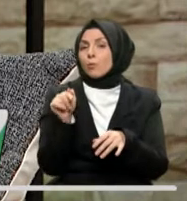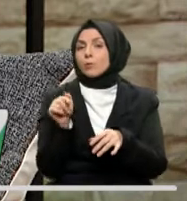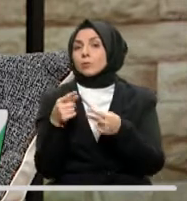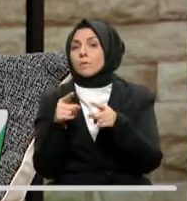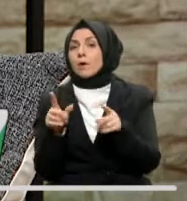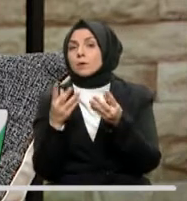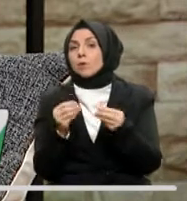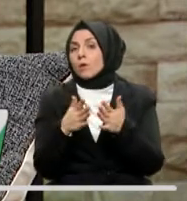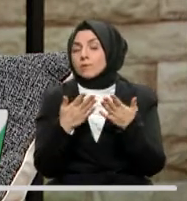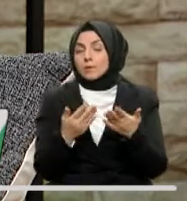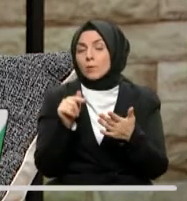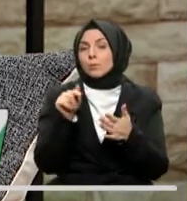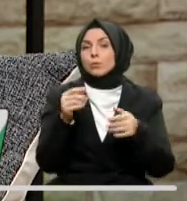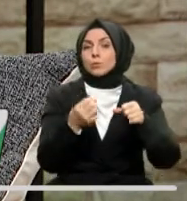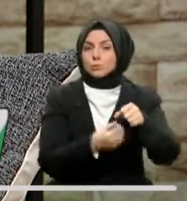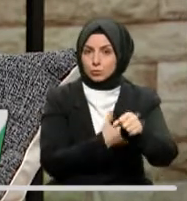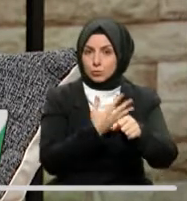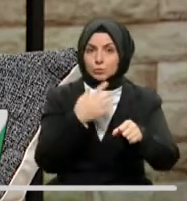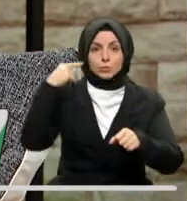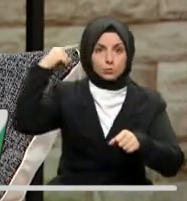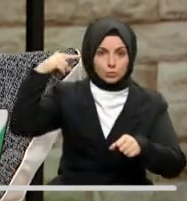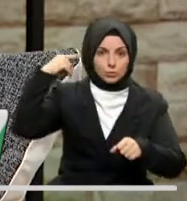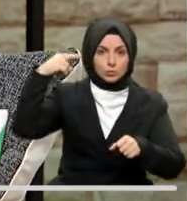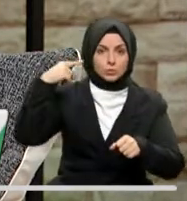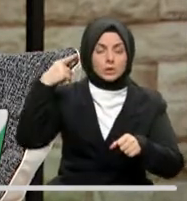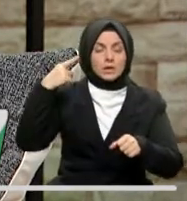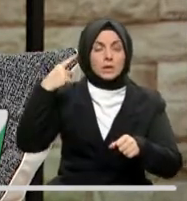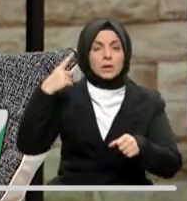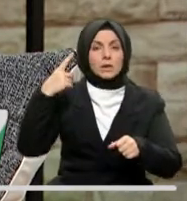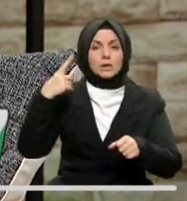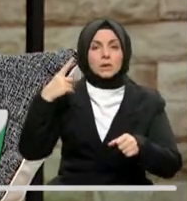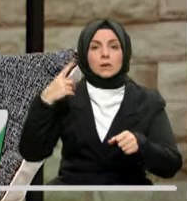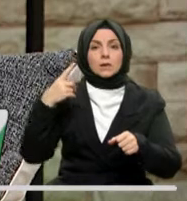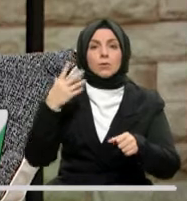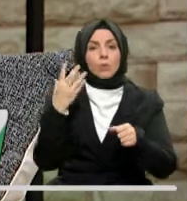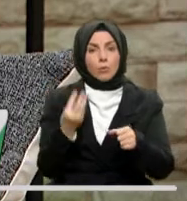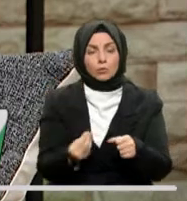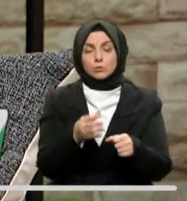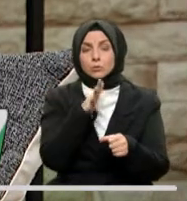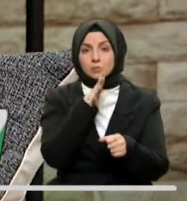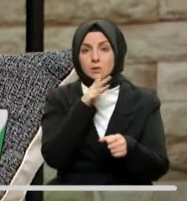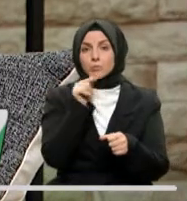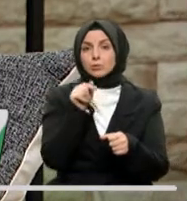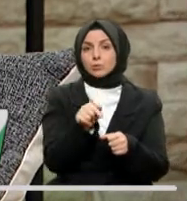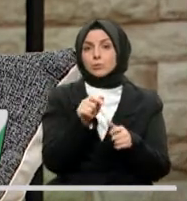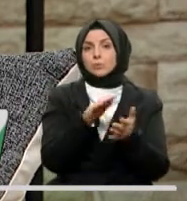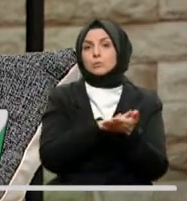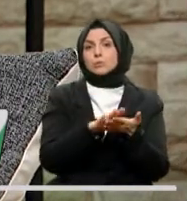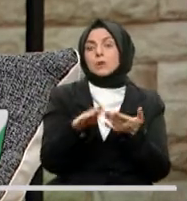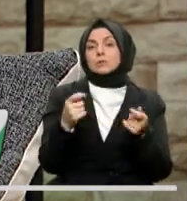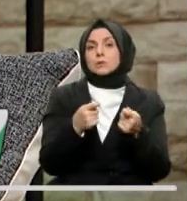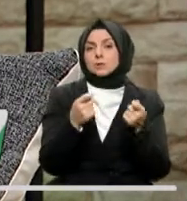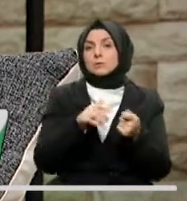Önemli olan bu duygunun duygu olduğunu farkedip düşünceden ayırt edebilmek çocukluk çağında bunu çok yapamıyoruz